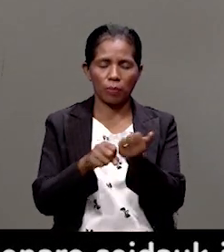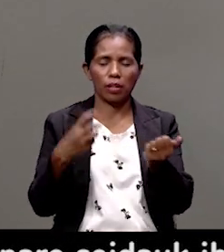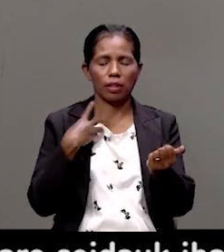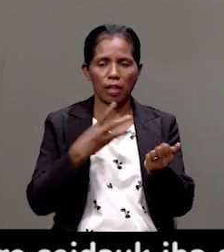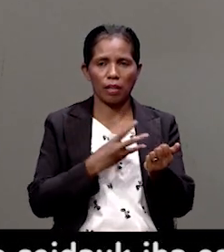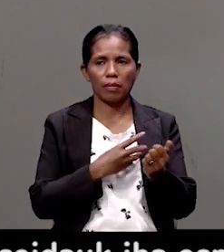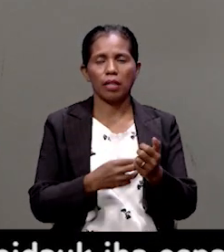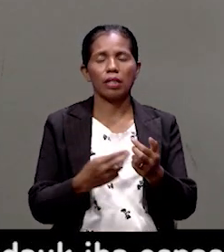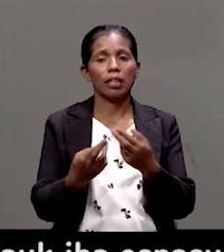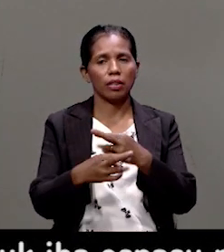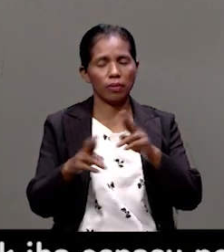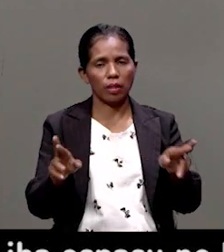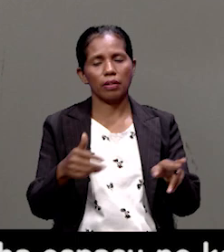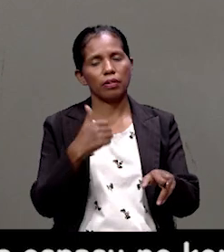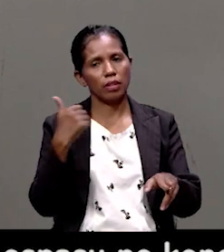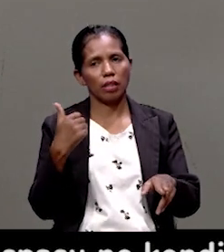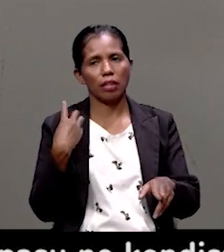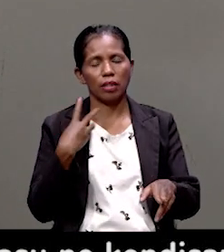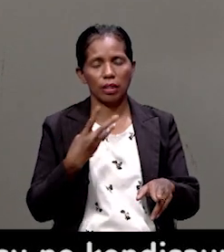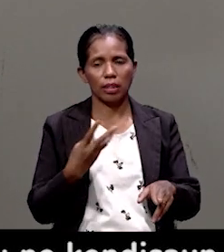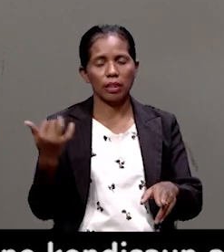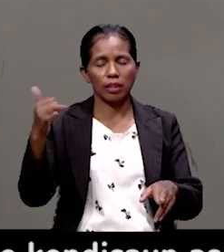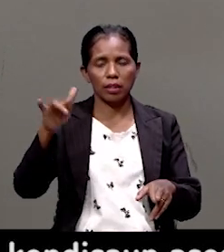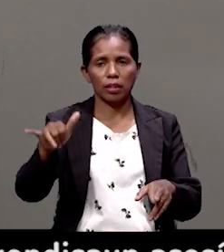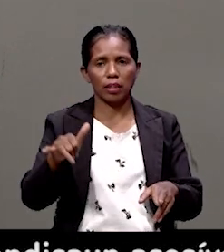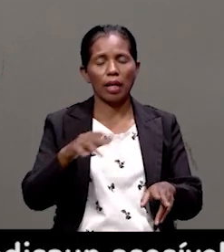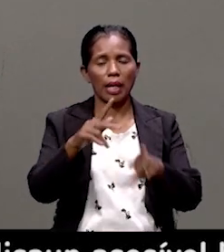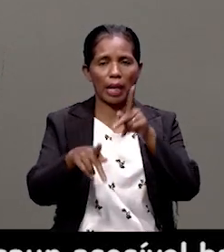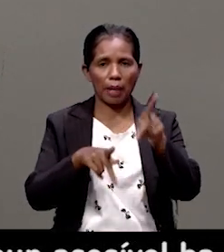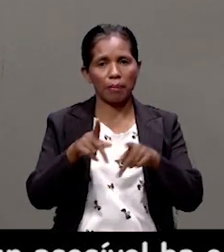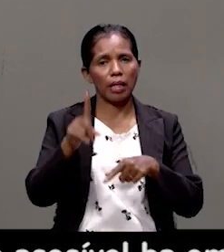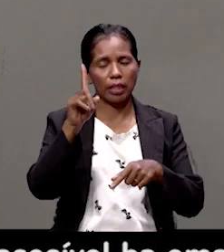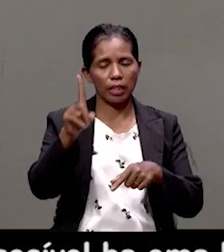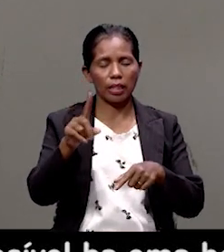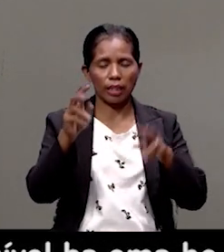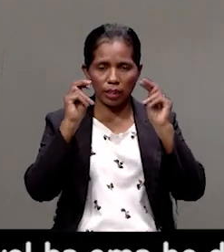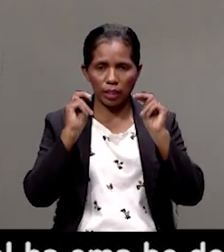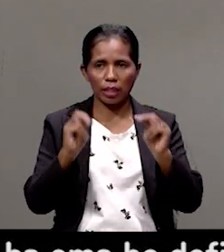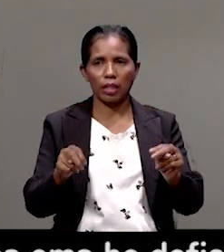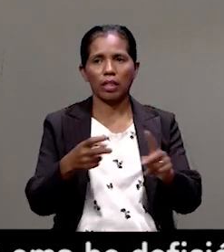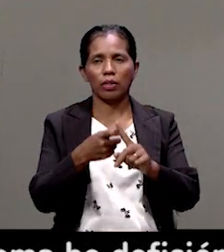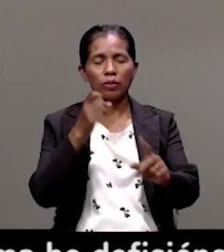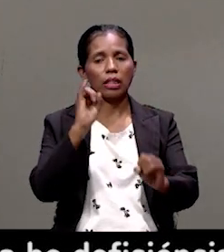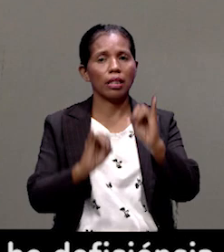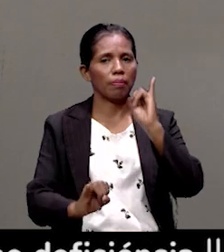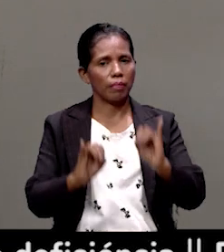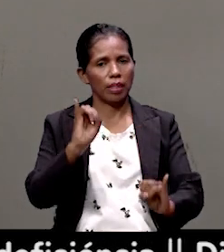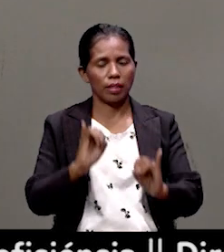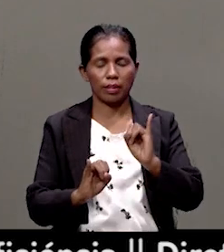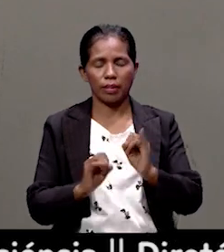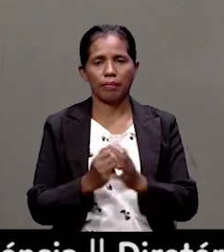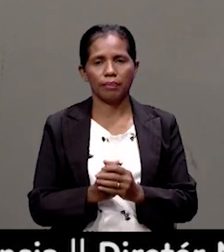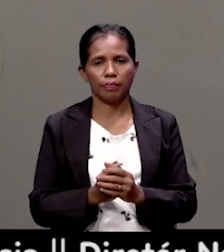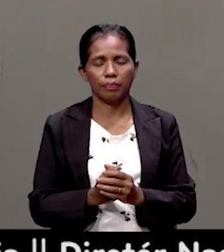residar seluk maka sira figura ida pessoal ida neve tinggi kandidatura tinggi mais independente. Tamba